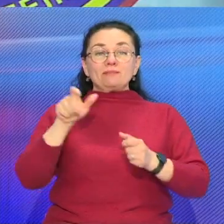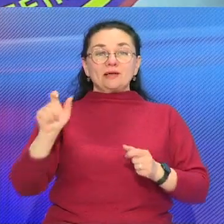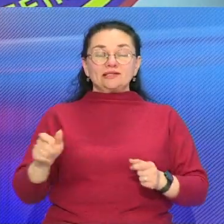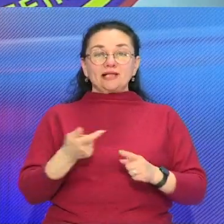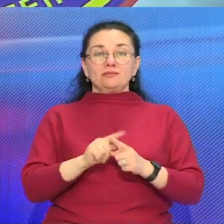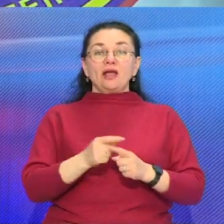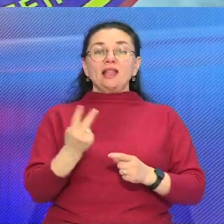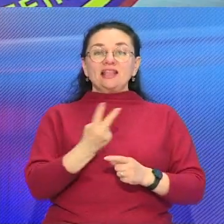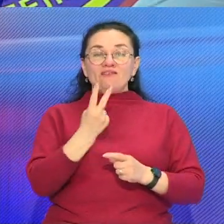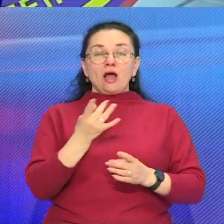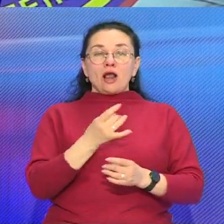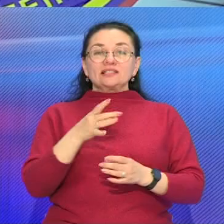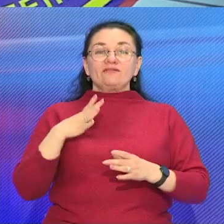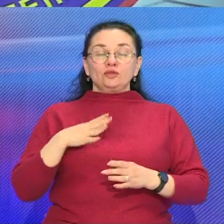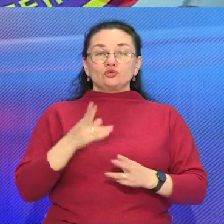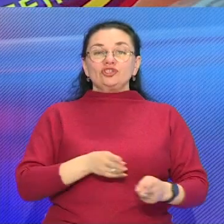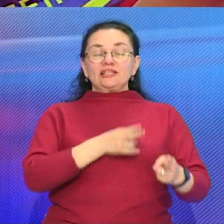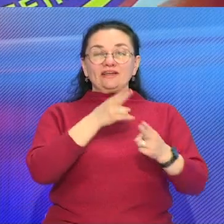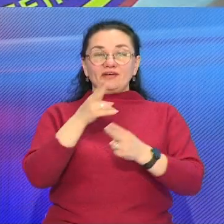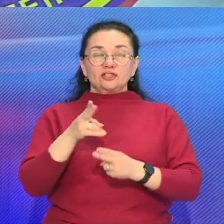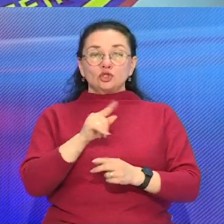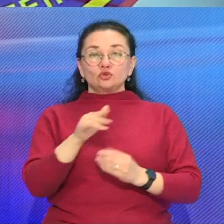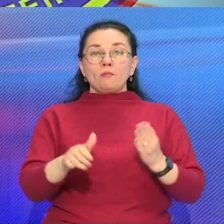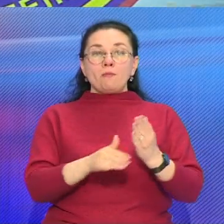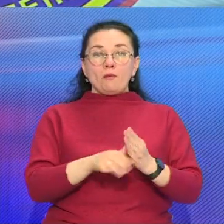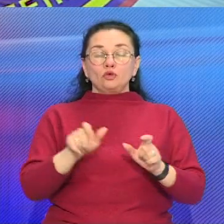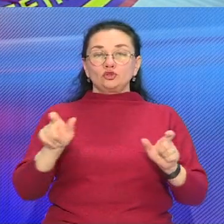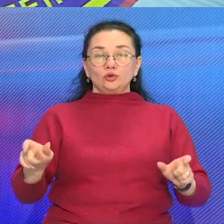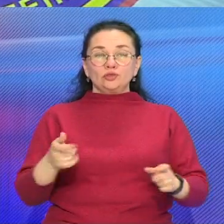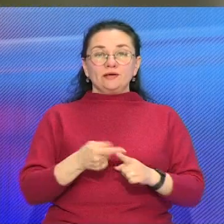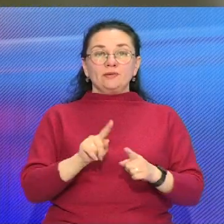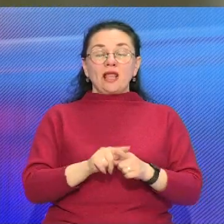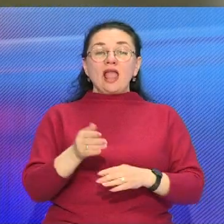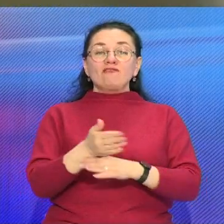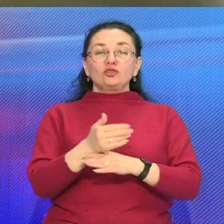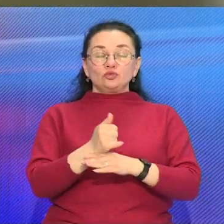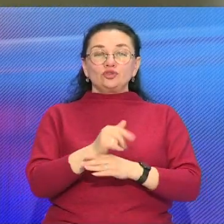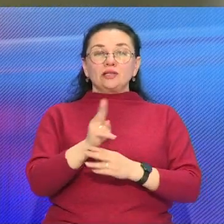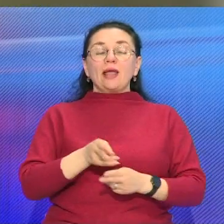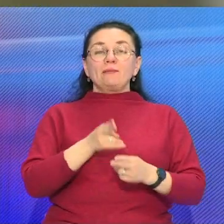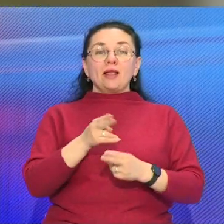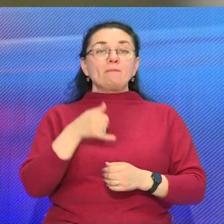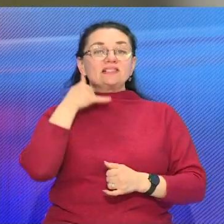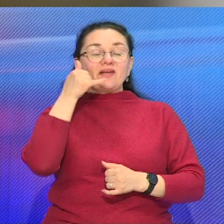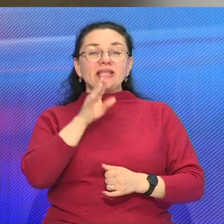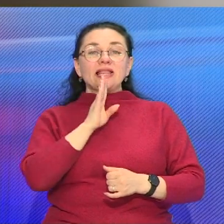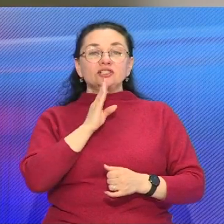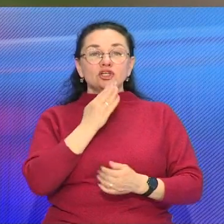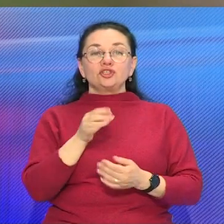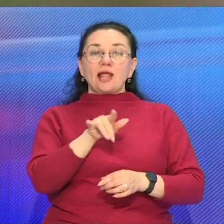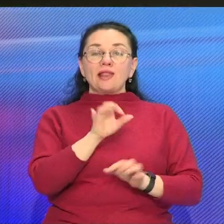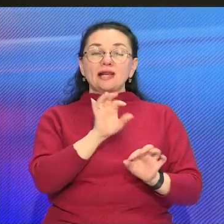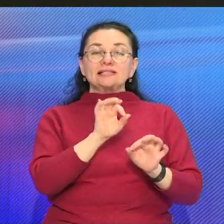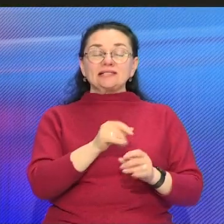довелось двойче выезжать на выклики, как допомогать громадянам. До шушинских бойцов звернулась жанчына. Яна рассказала про